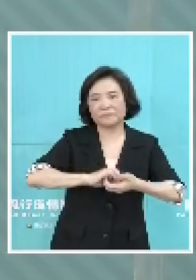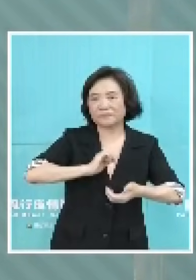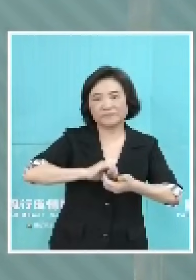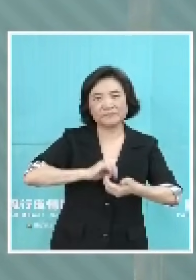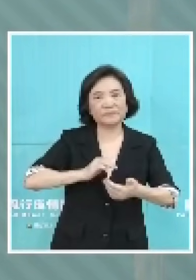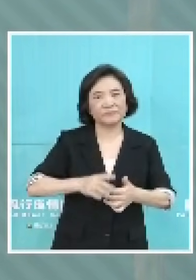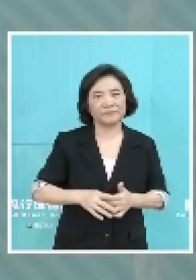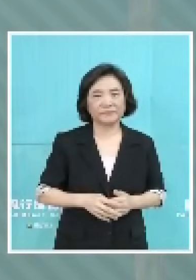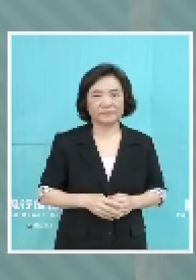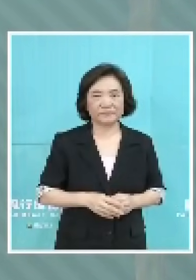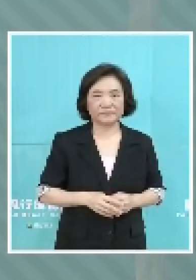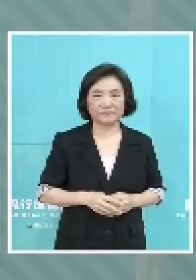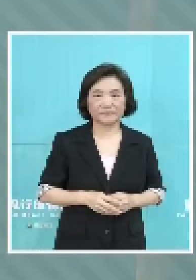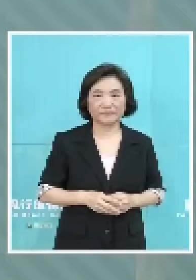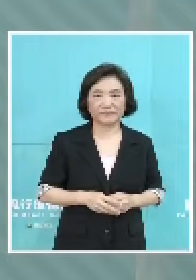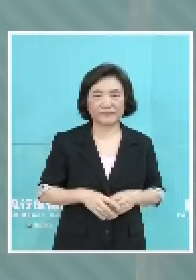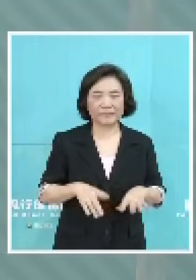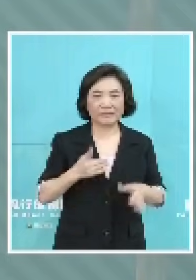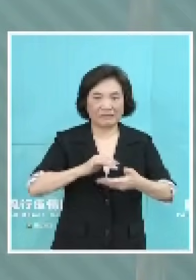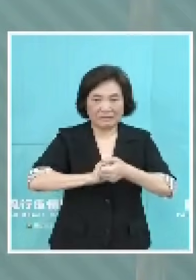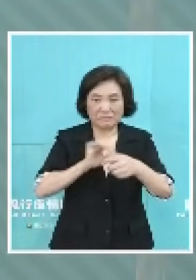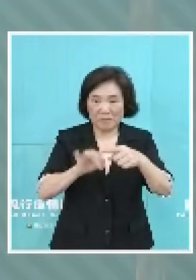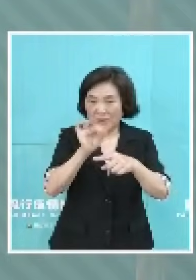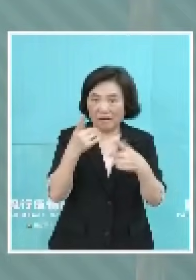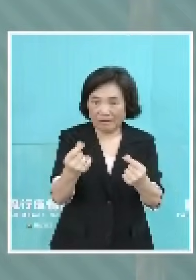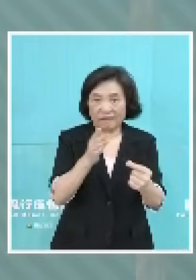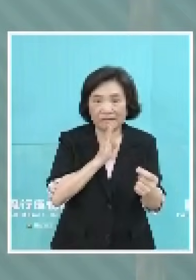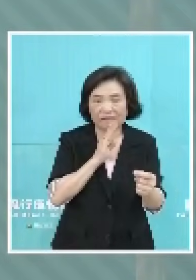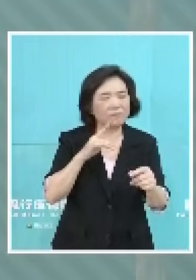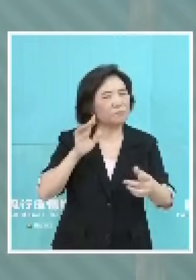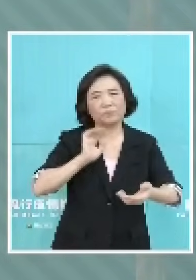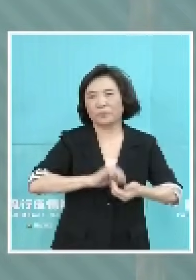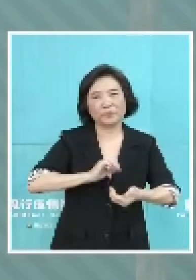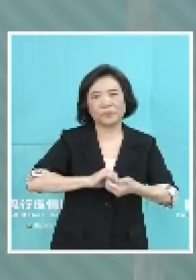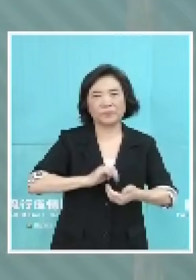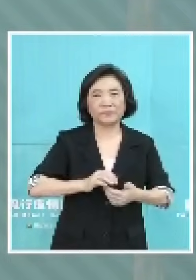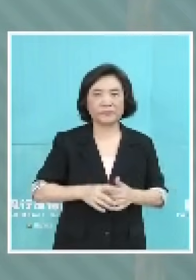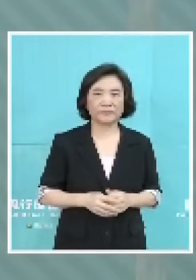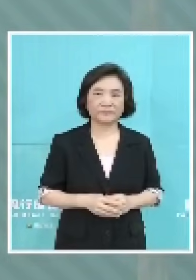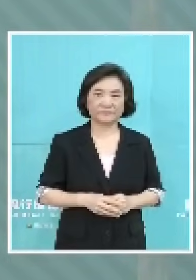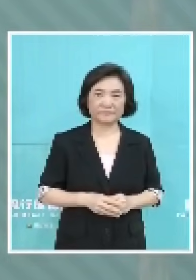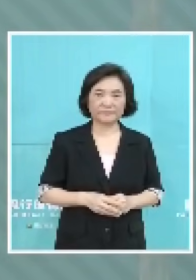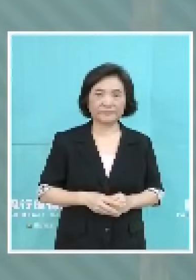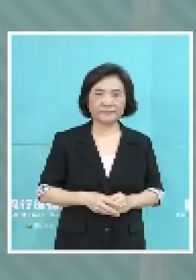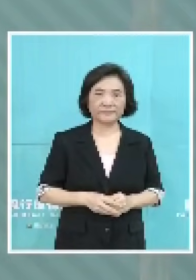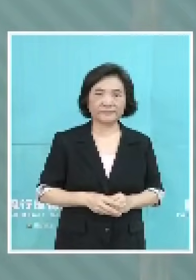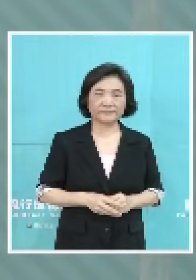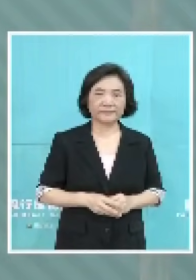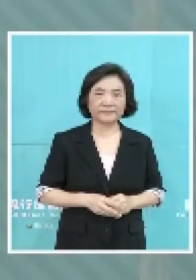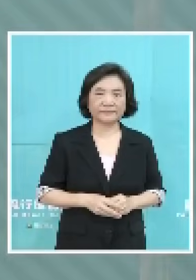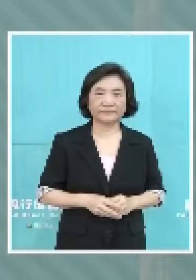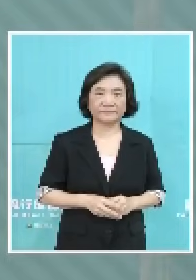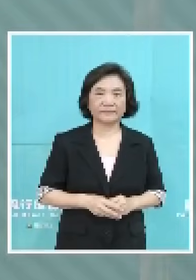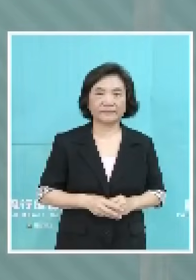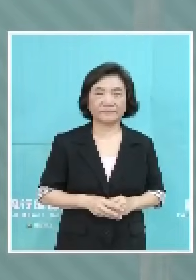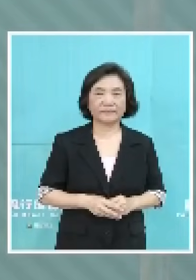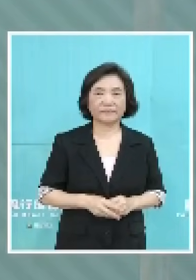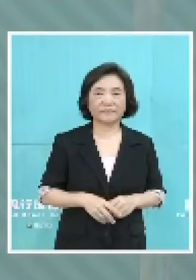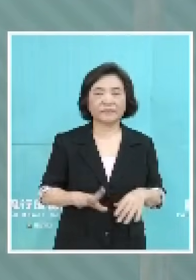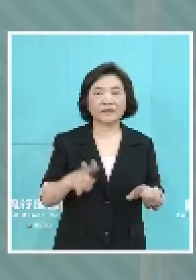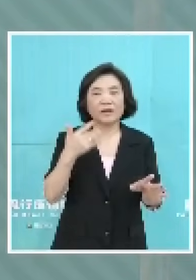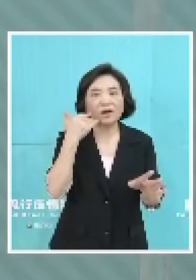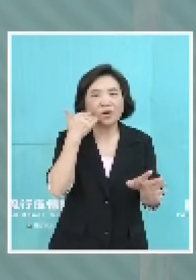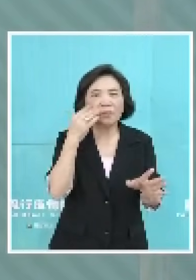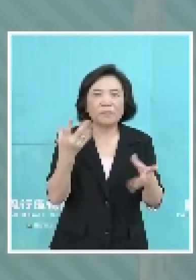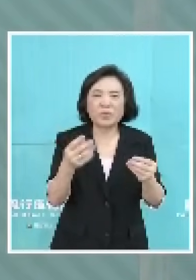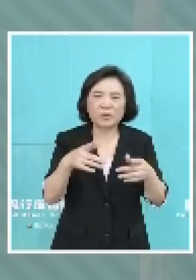这个没有绝对的百分比了。所以原则上是这样的啊，如果没有特别 recommendation